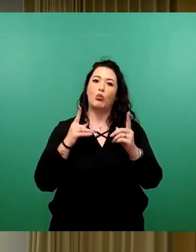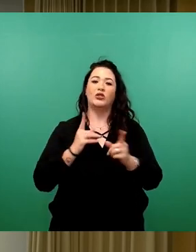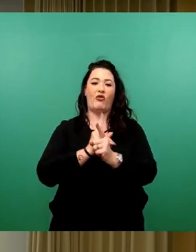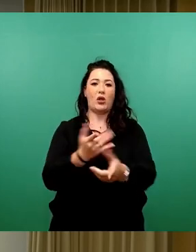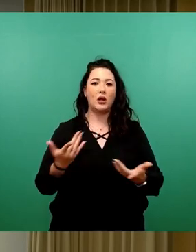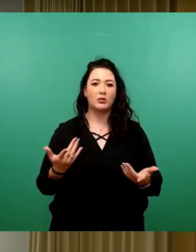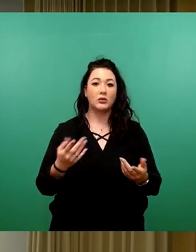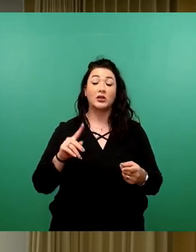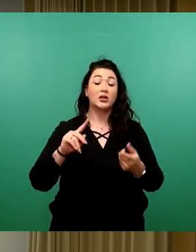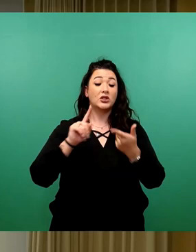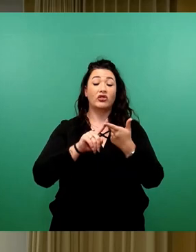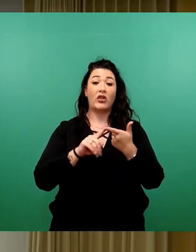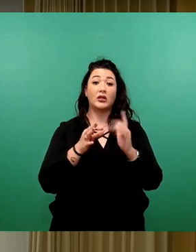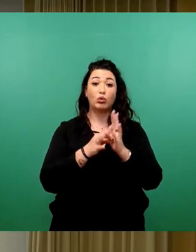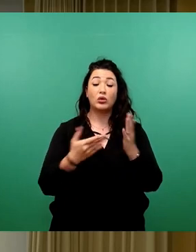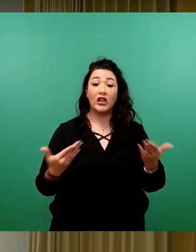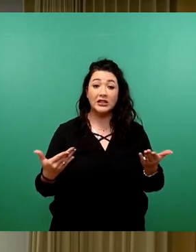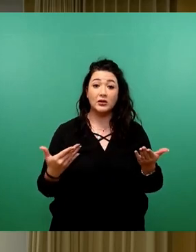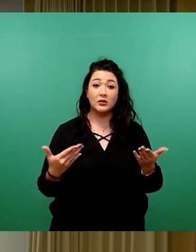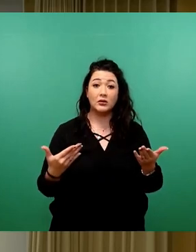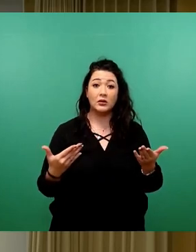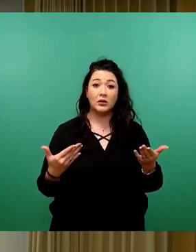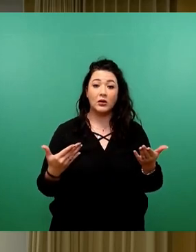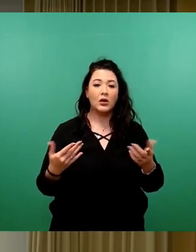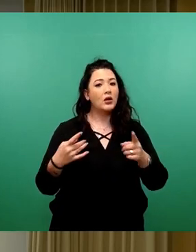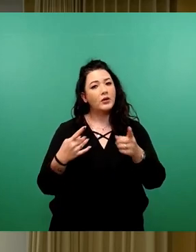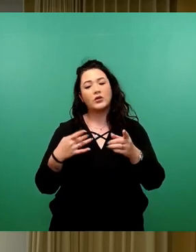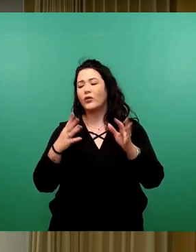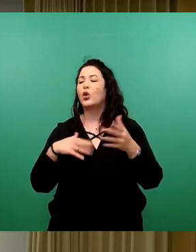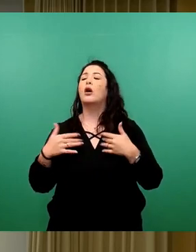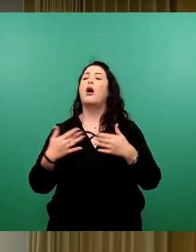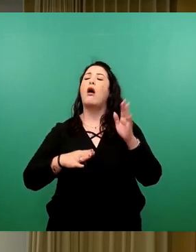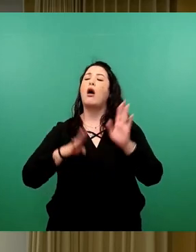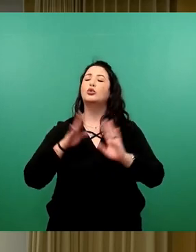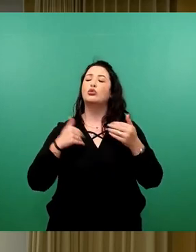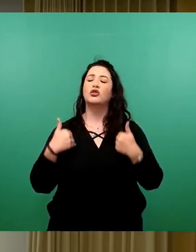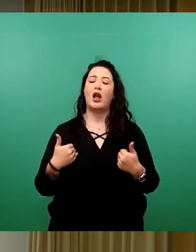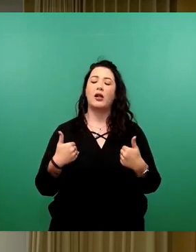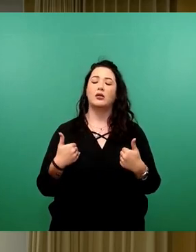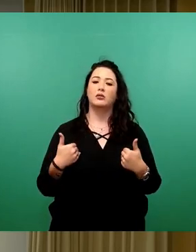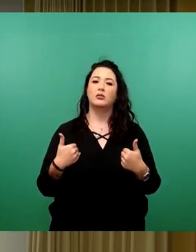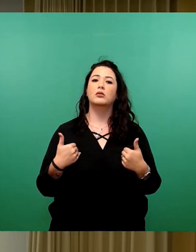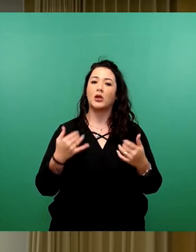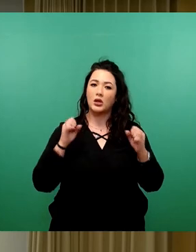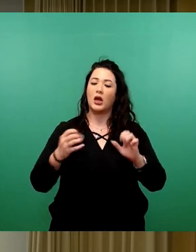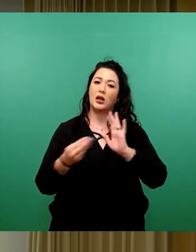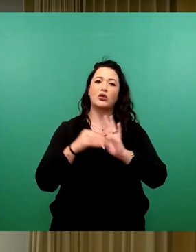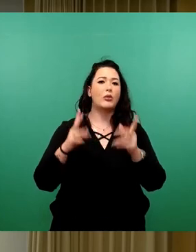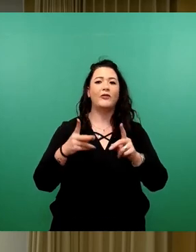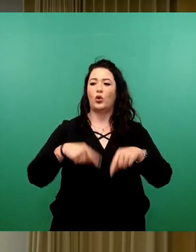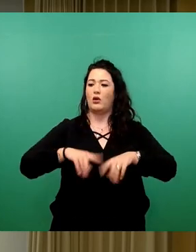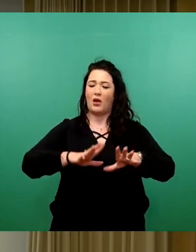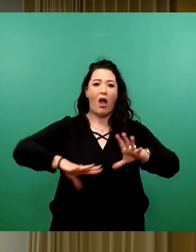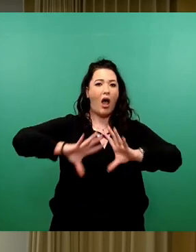wäre, dass Sie im Prinzip hier... Sie können zum Abstimmungsverhalten, aber nie hier zum allgemeinen politischen Weltgeschehen. Ja, das ist